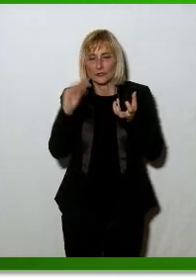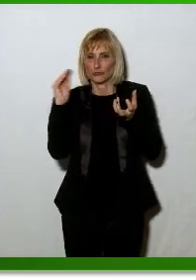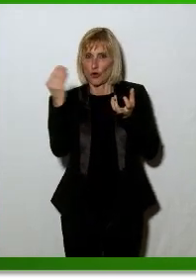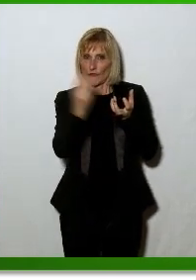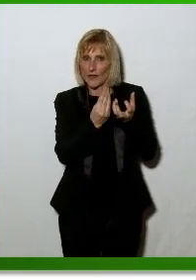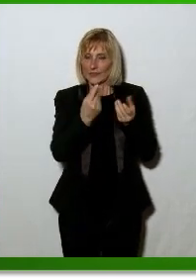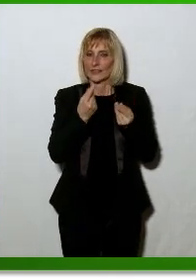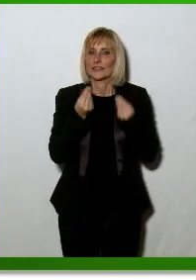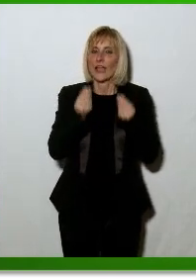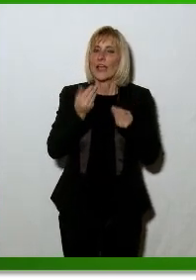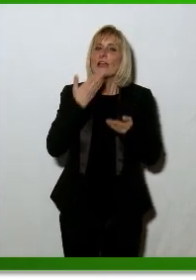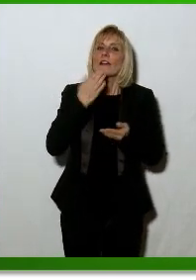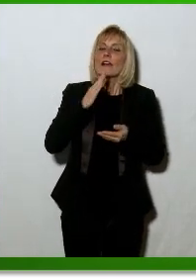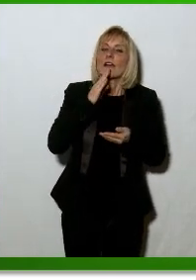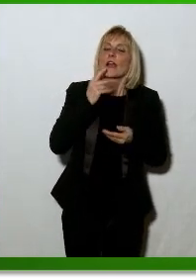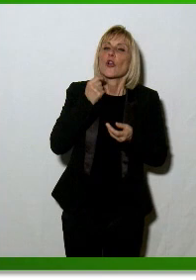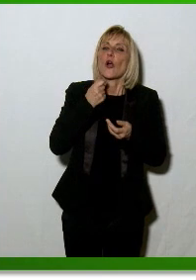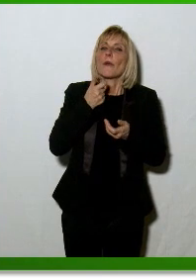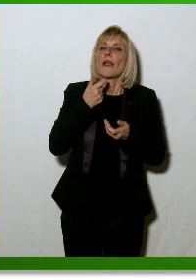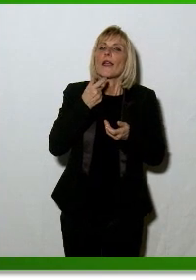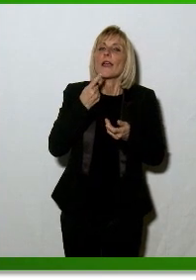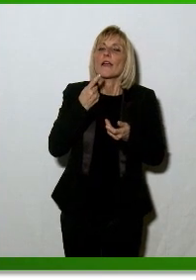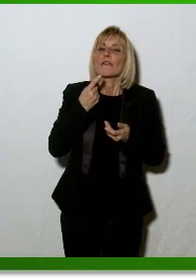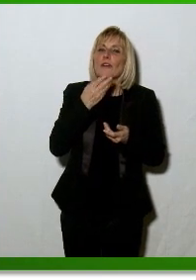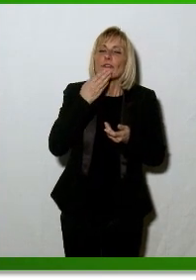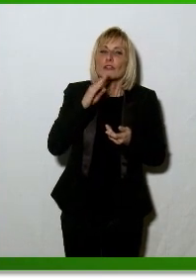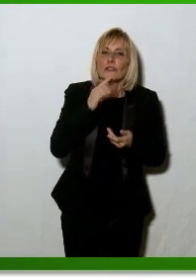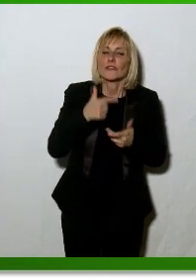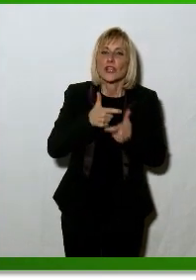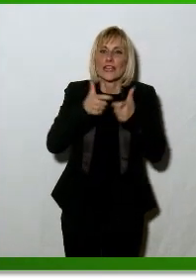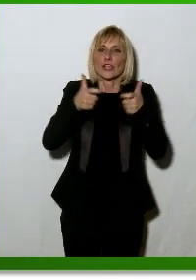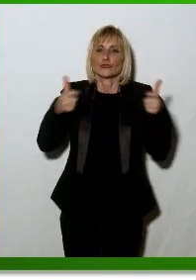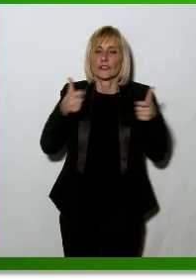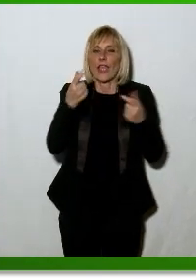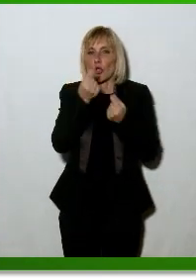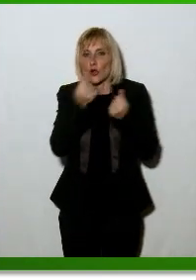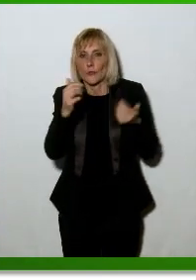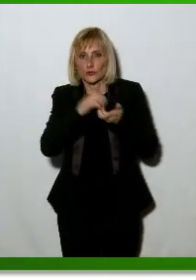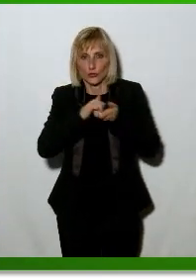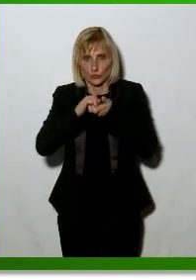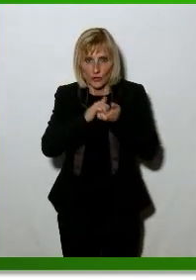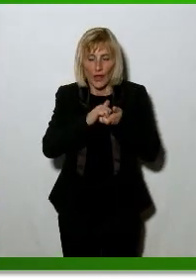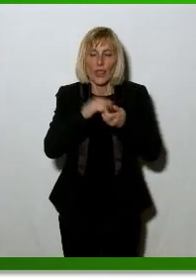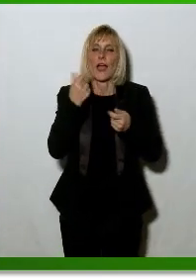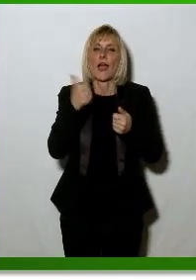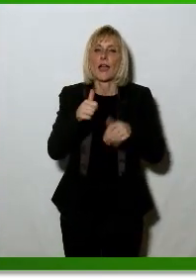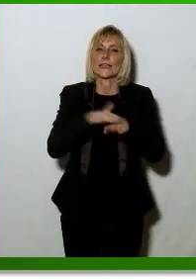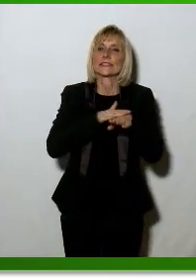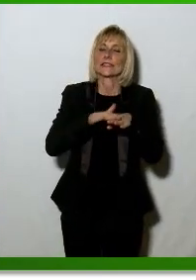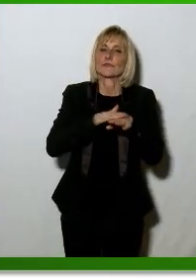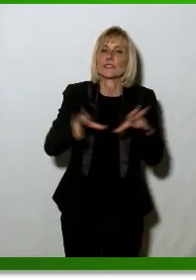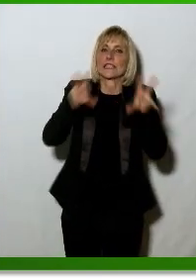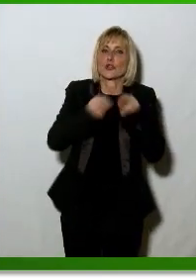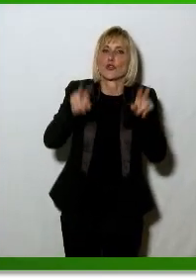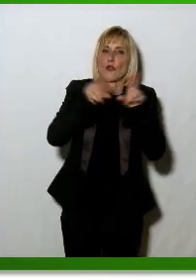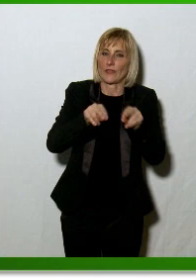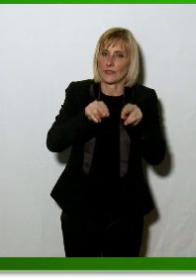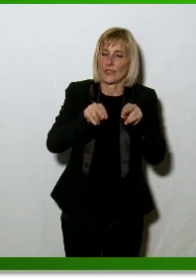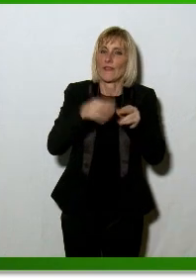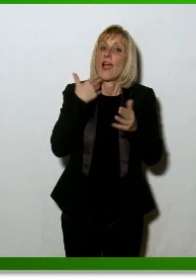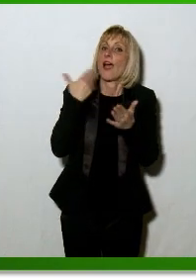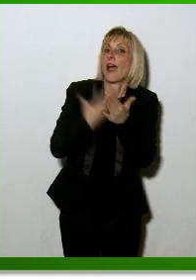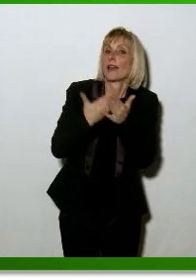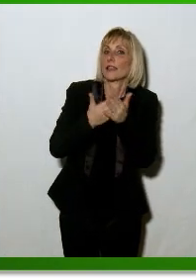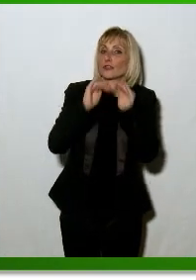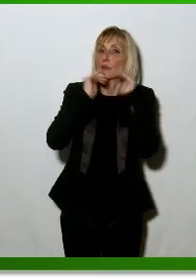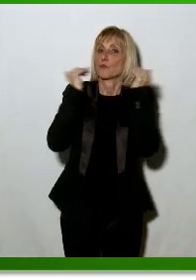contesto favorevole alla crescita economica e sociale ed in termini di servizi anche innovativi e quindi adatti al mondo giovanile il